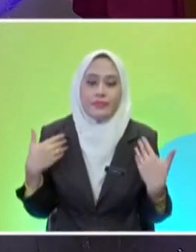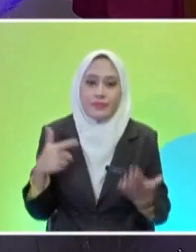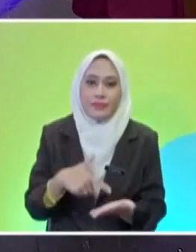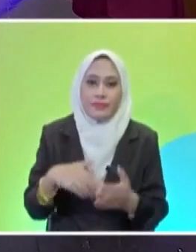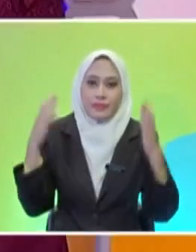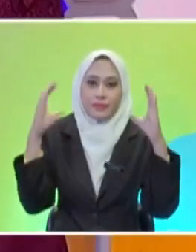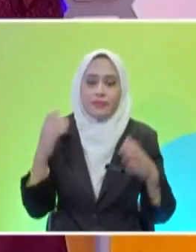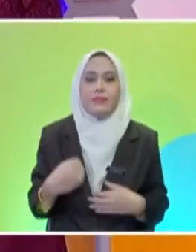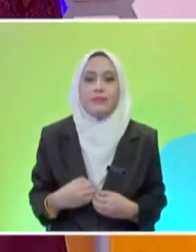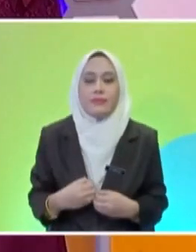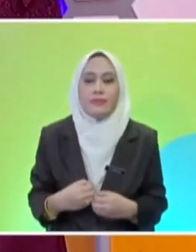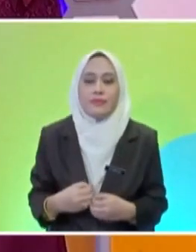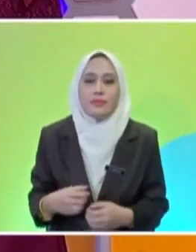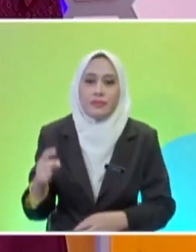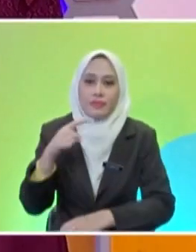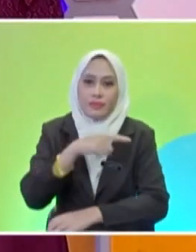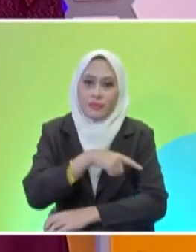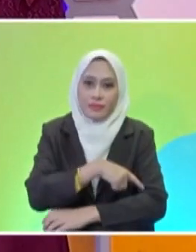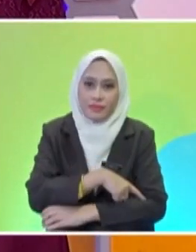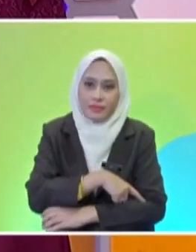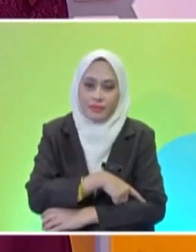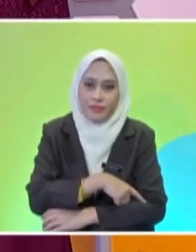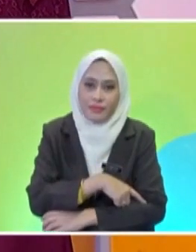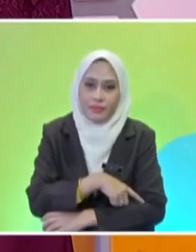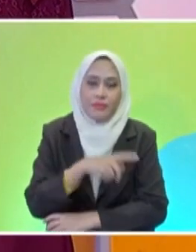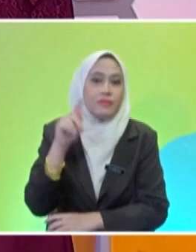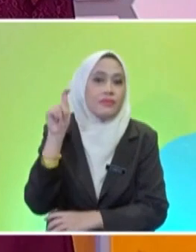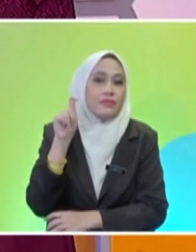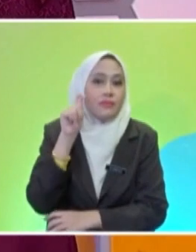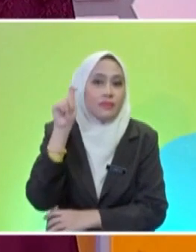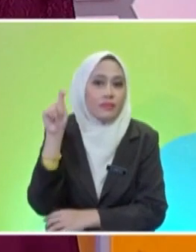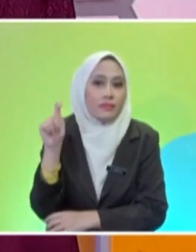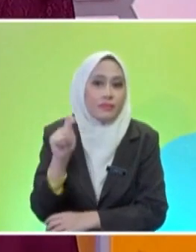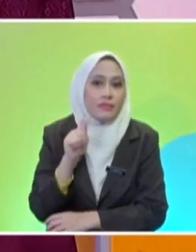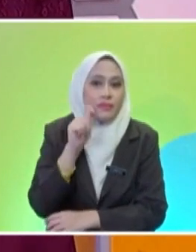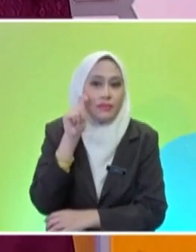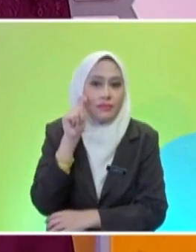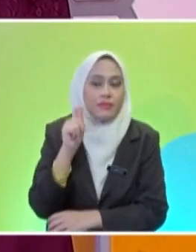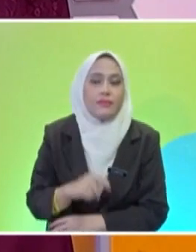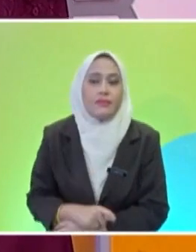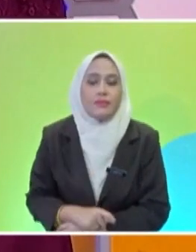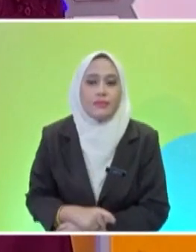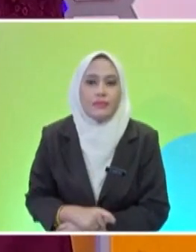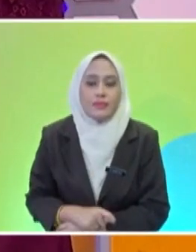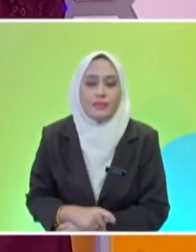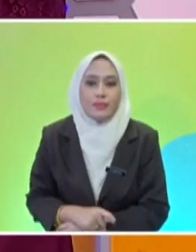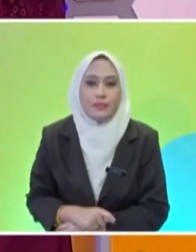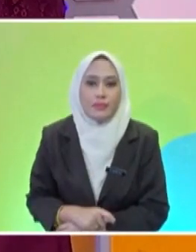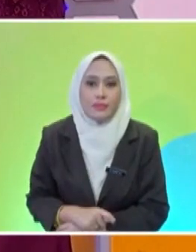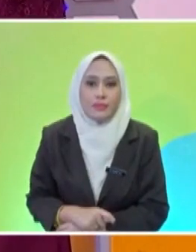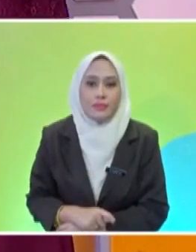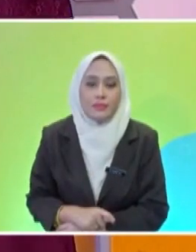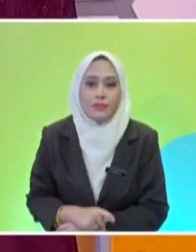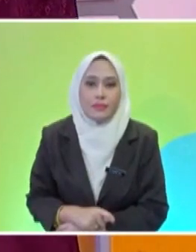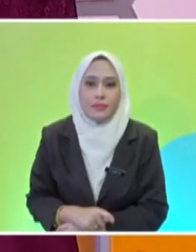Ada. Hari Sabtu. Hari Sabtu. Boleh je sama-sama, boleh baca